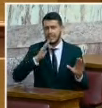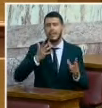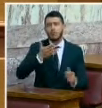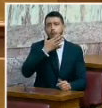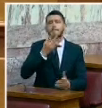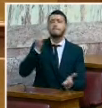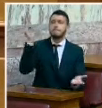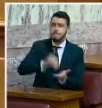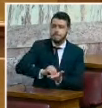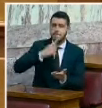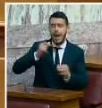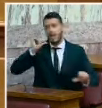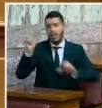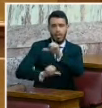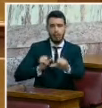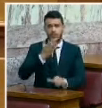Τι λέγατε όμως τότε?